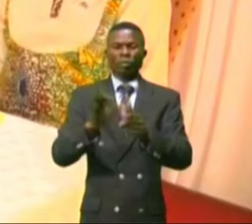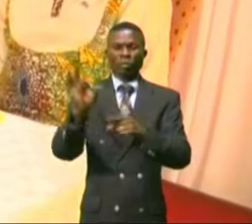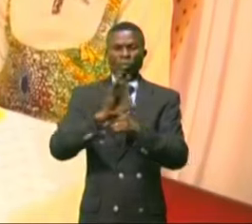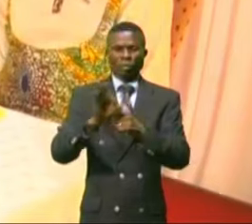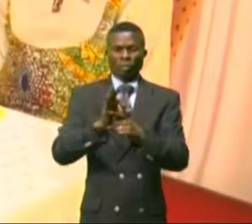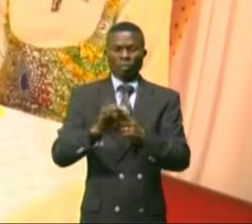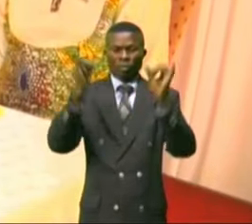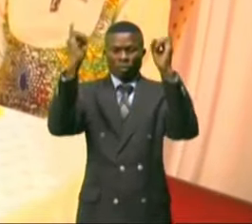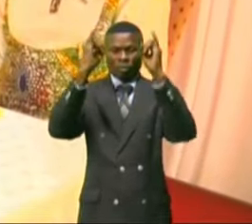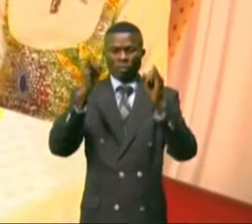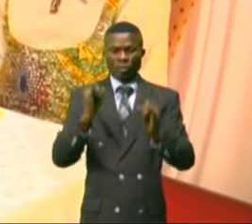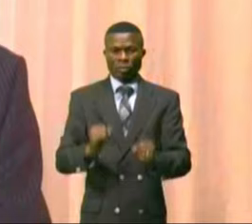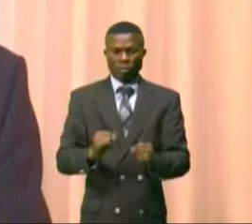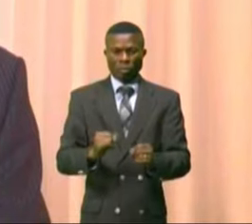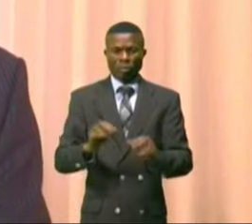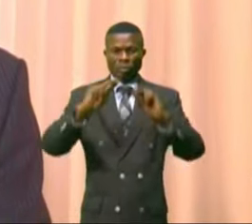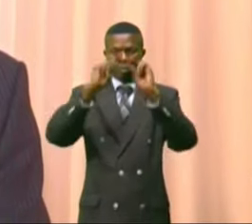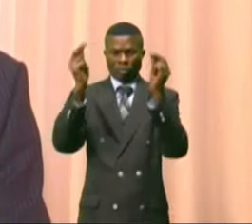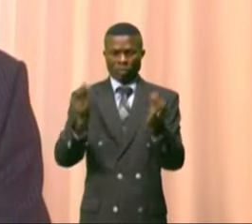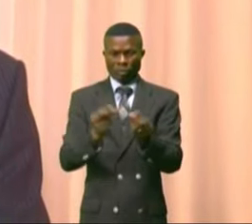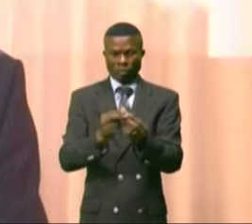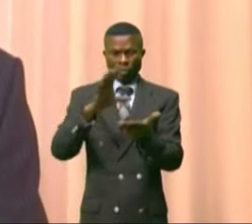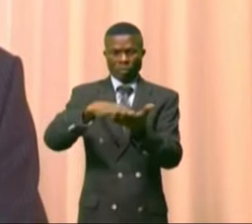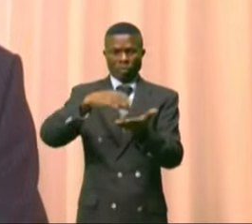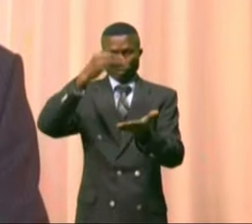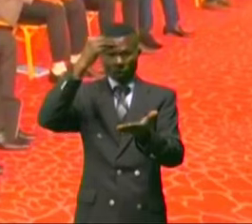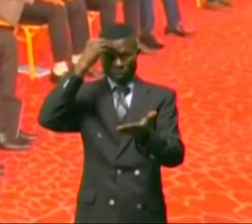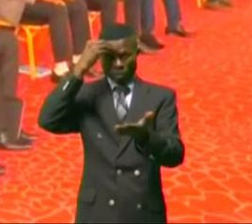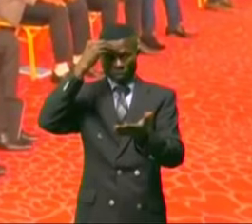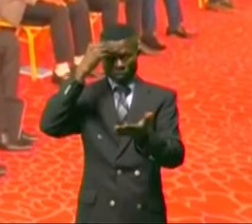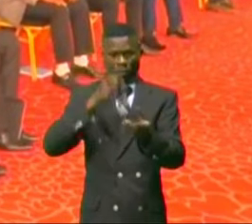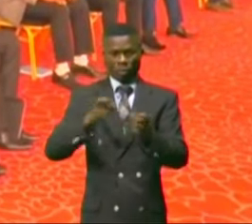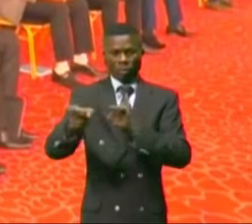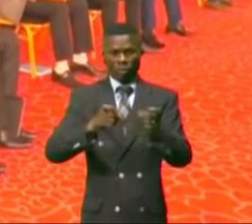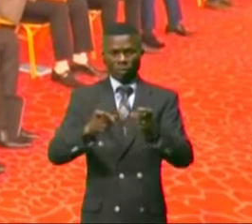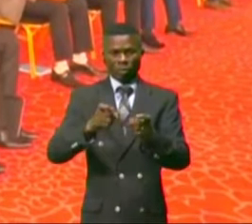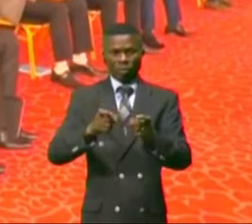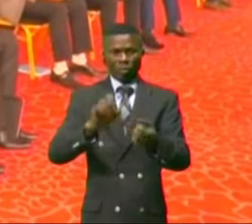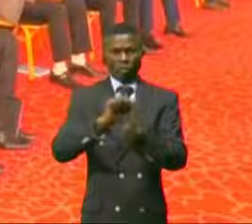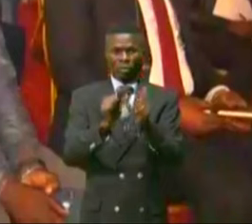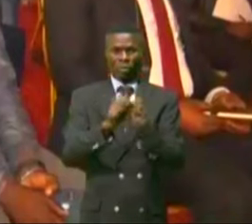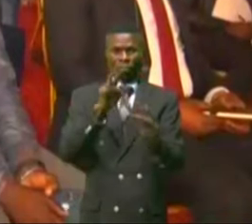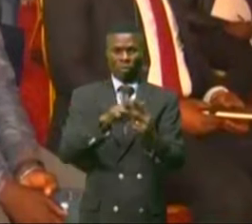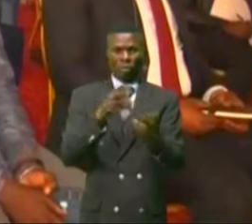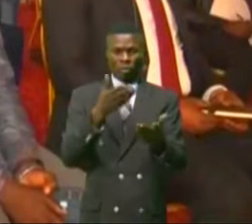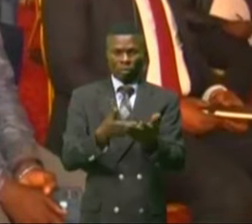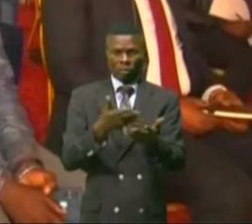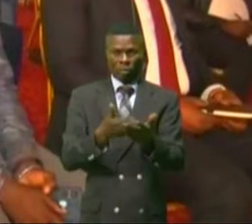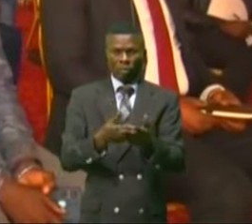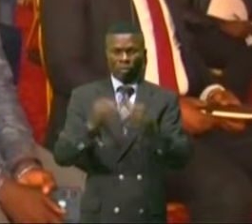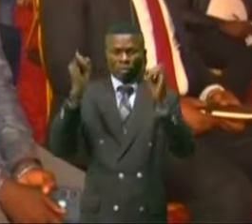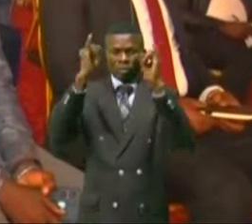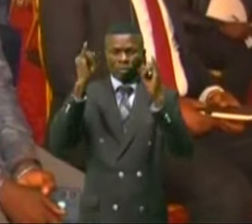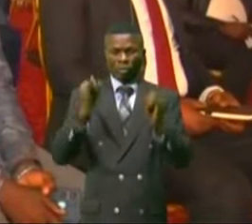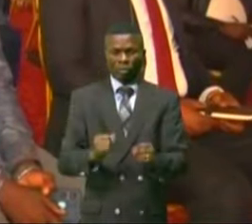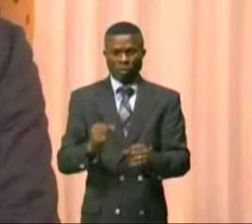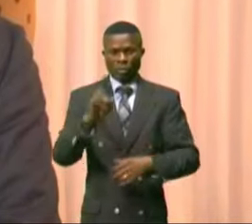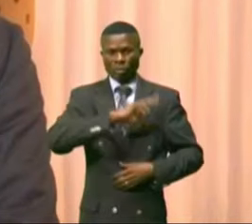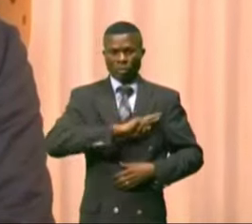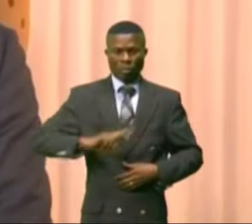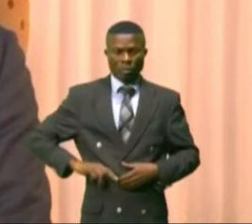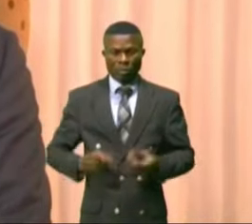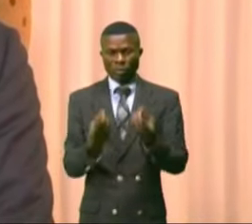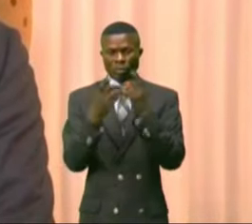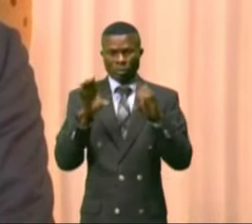en ligne, la plateforme d'apprentissage sur la gestion de la chaîne d'approvisionnement en produits de santé de la République démocratique